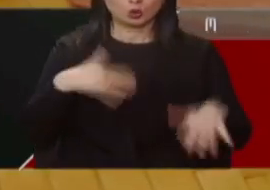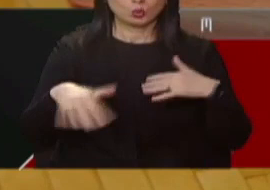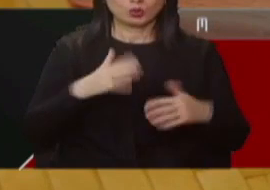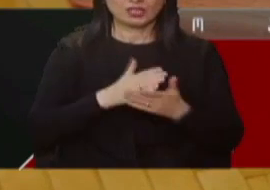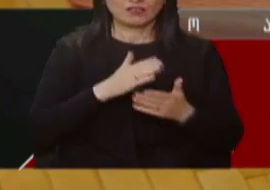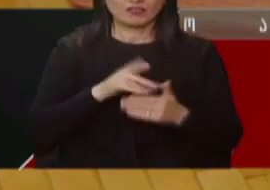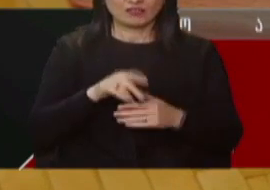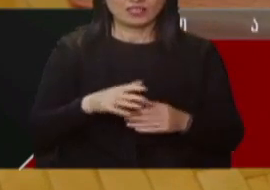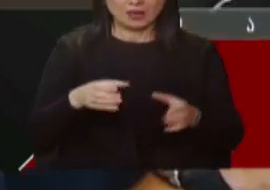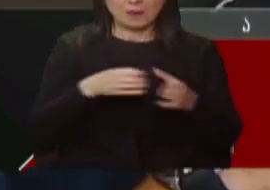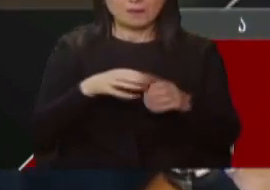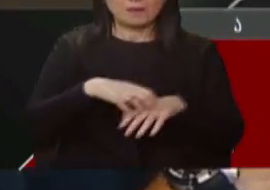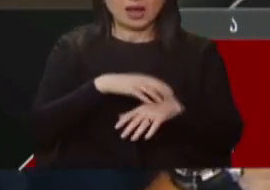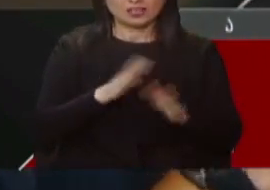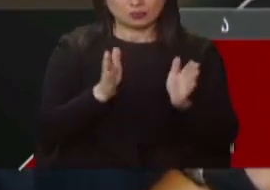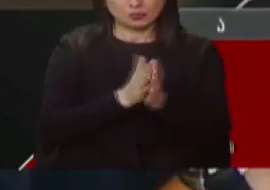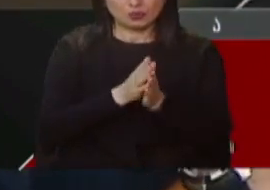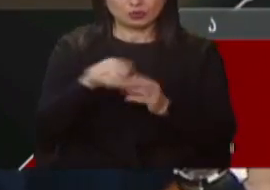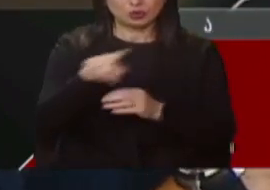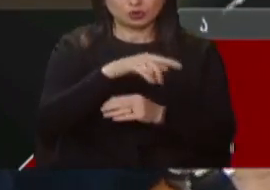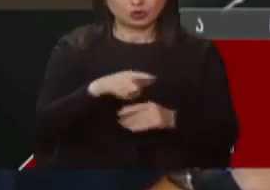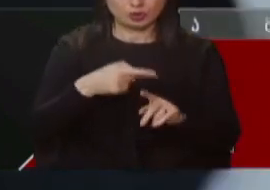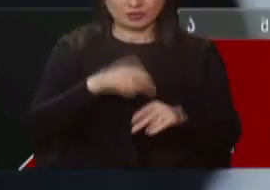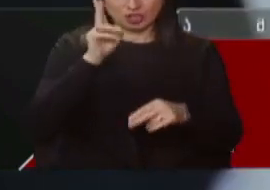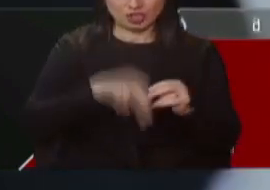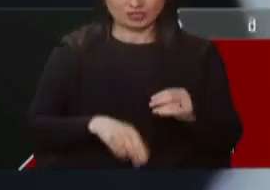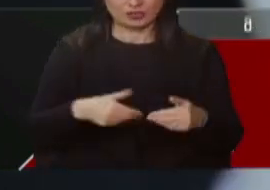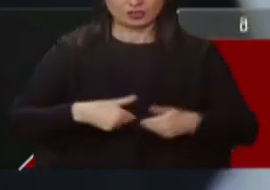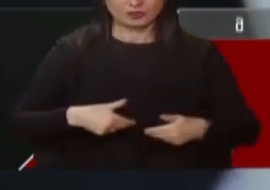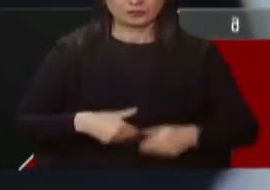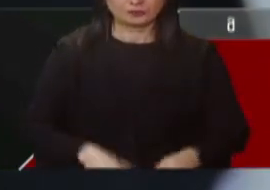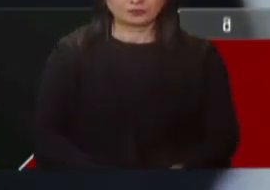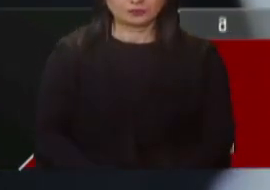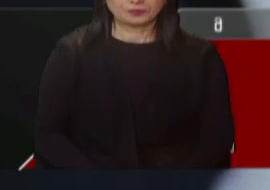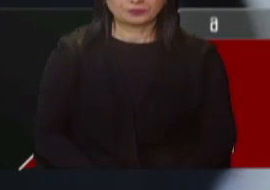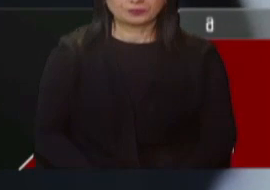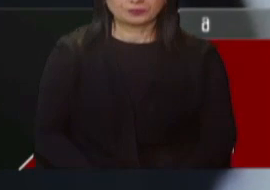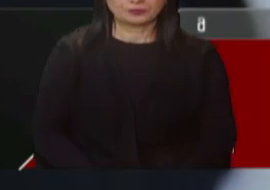არიან და ის თანაპარტიელებს პროტესტის უკიდურესი ფორმის შეწყვეტისკენ მოუწოდებს.